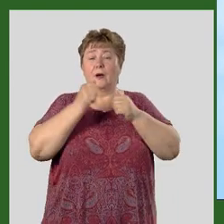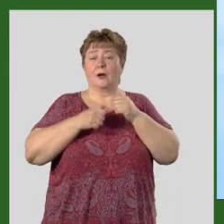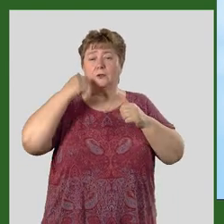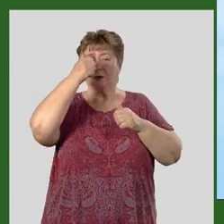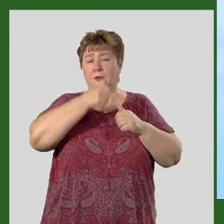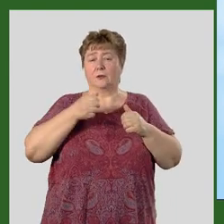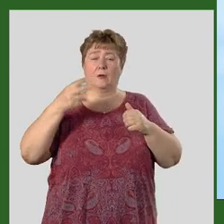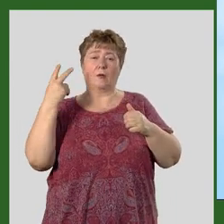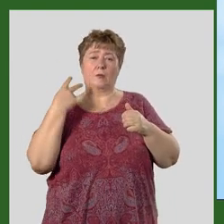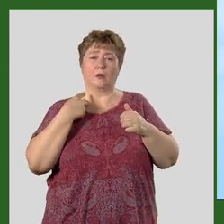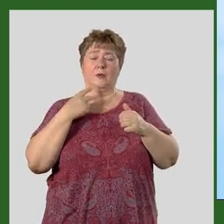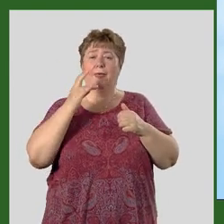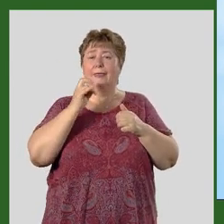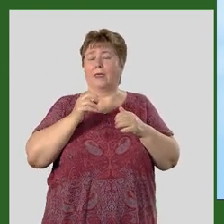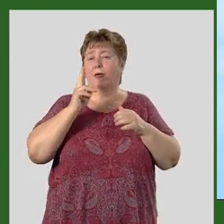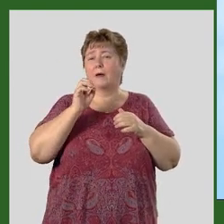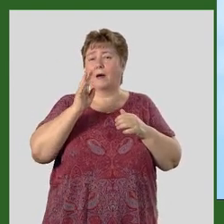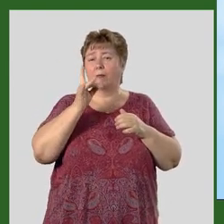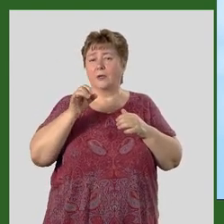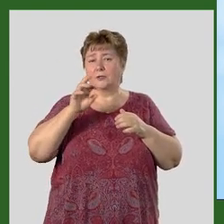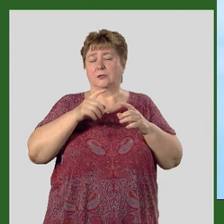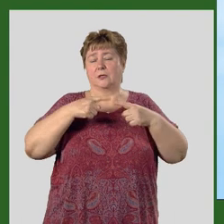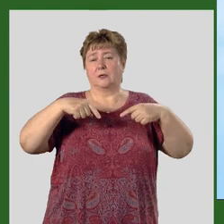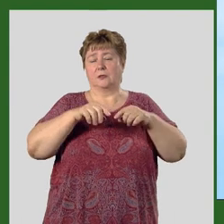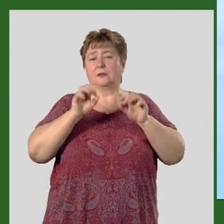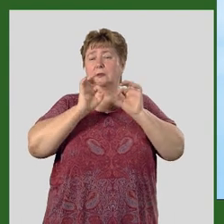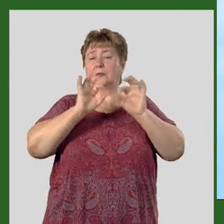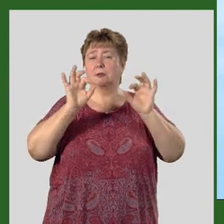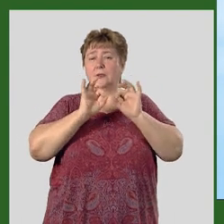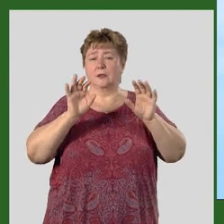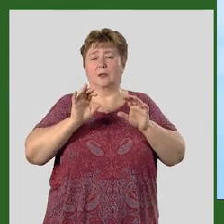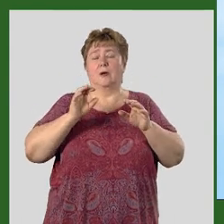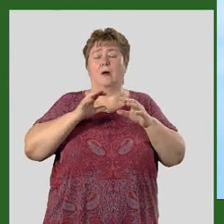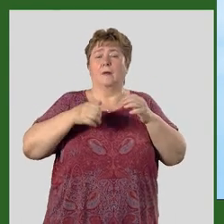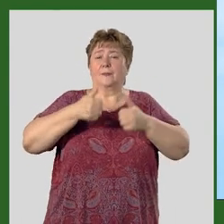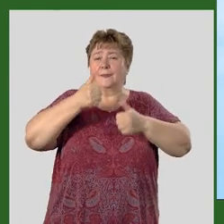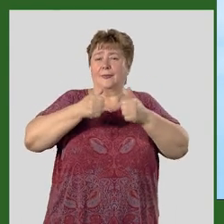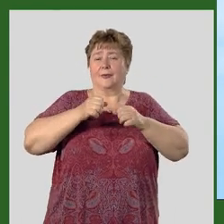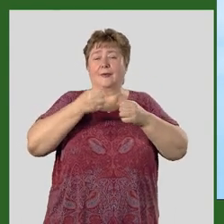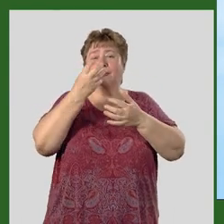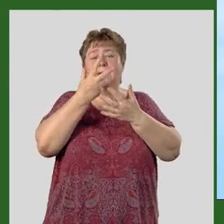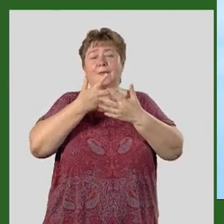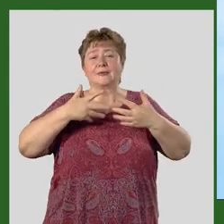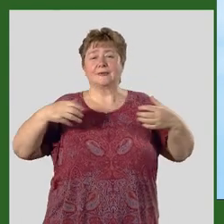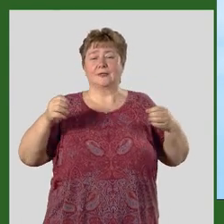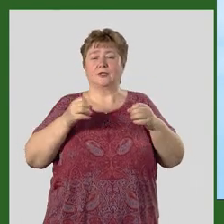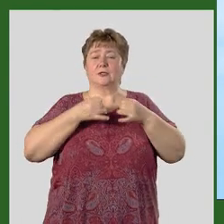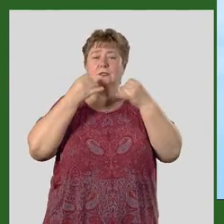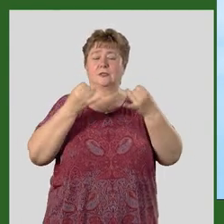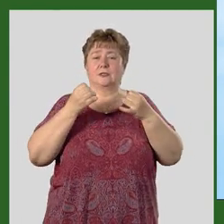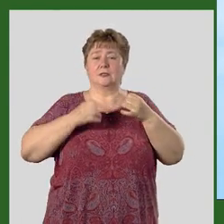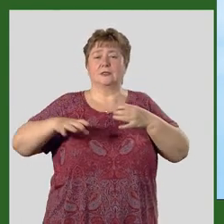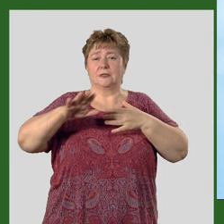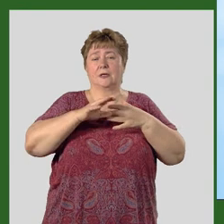Ежегодно британская некоммерческая организация публикует рейтинг самых процветающих и интересных стран